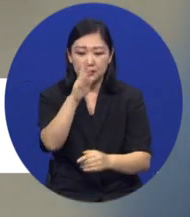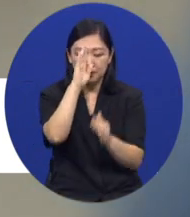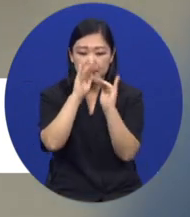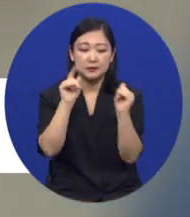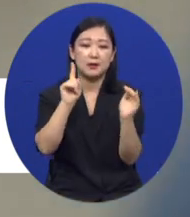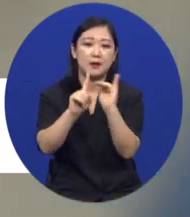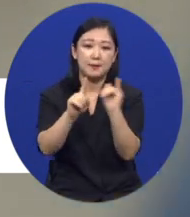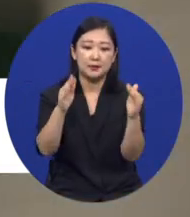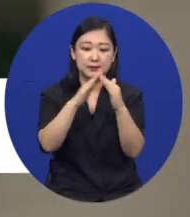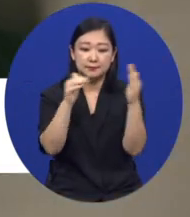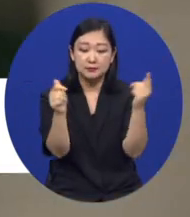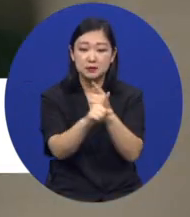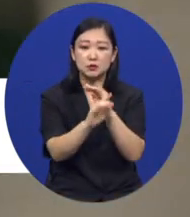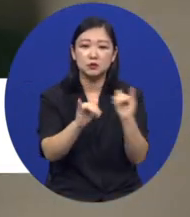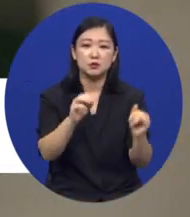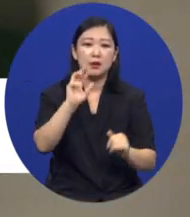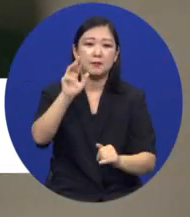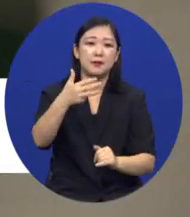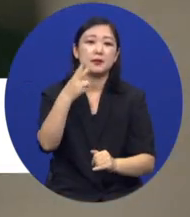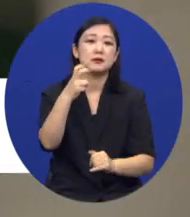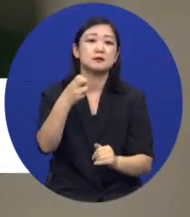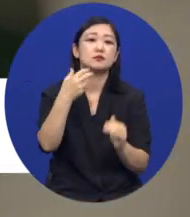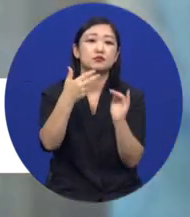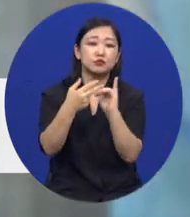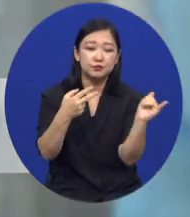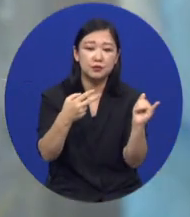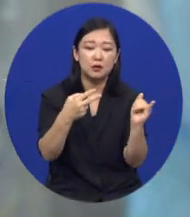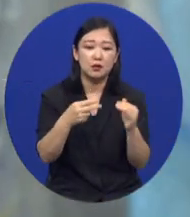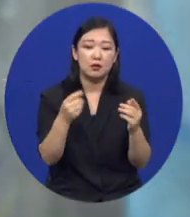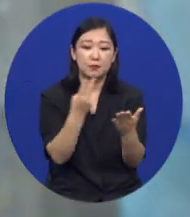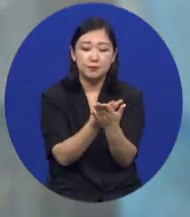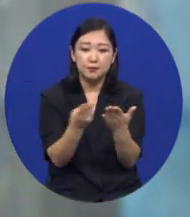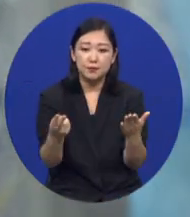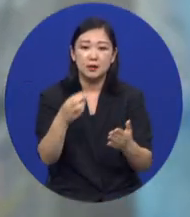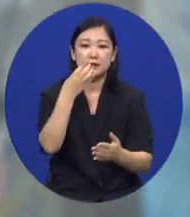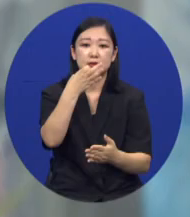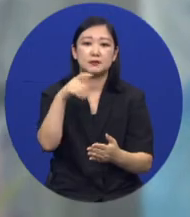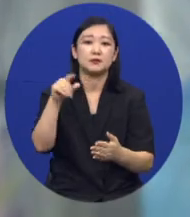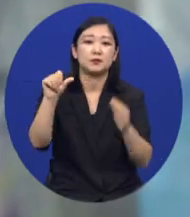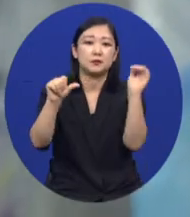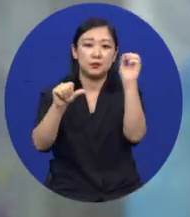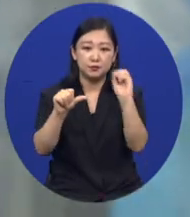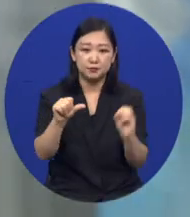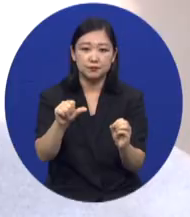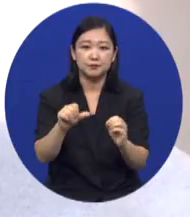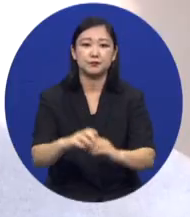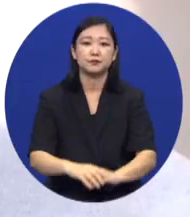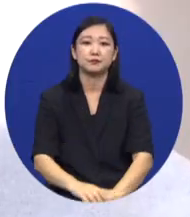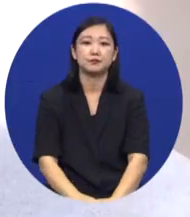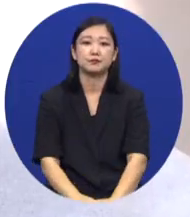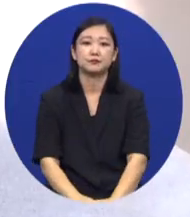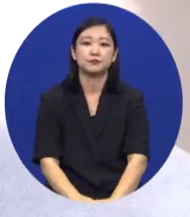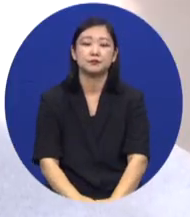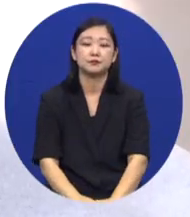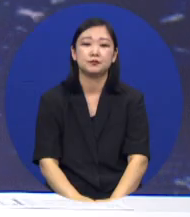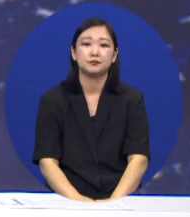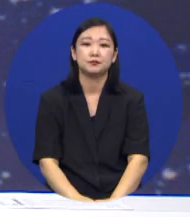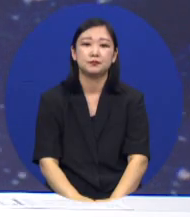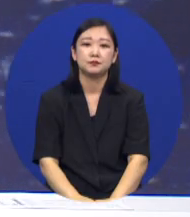1명, 재택치료자는 822명이며 병상 가동률은 14.5%입니다.